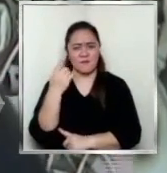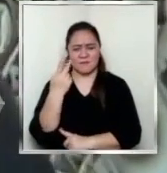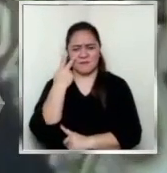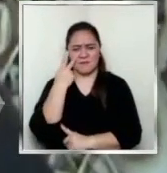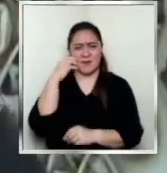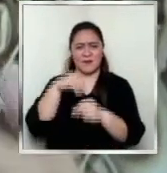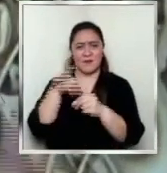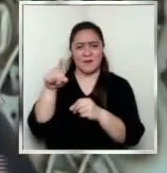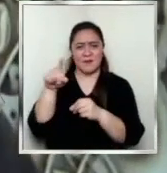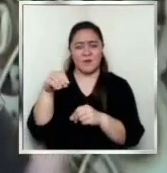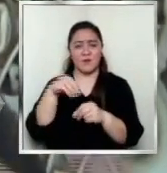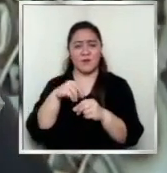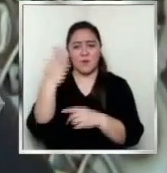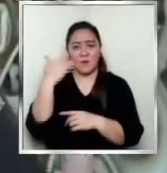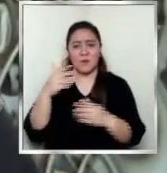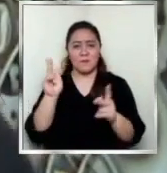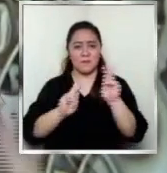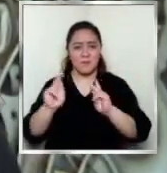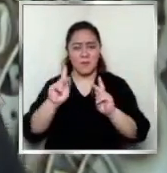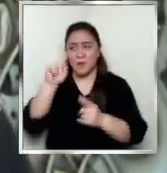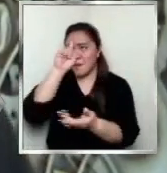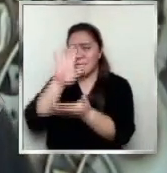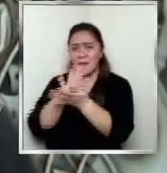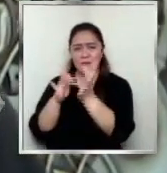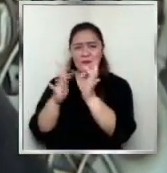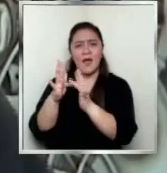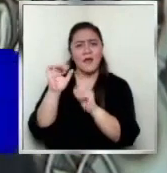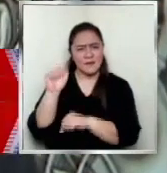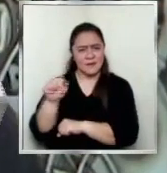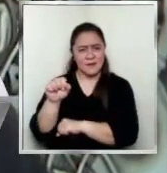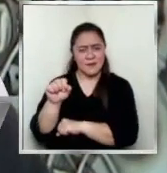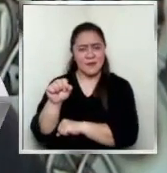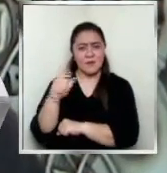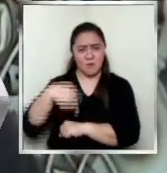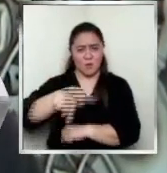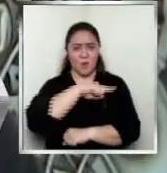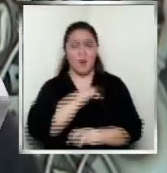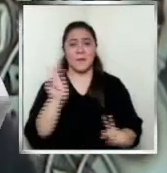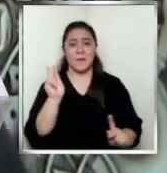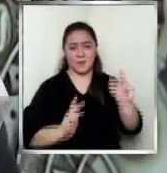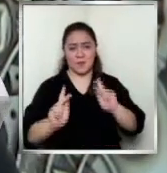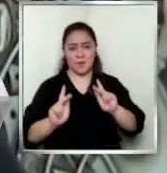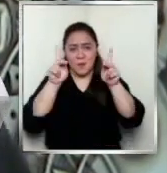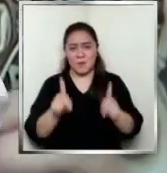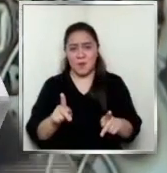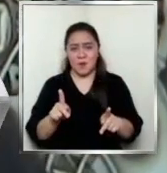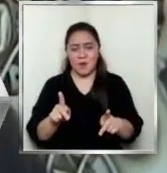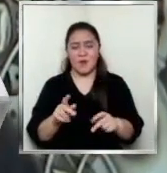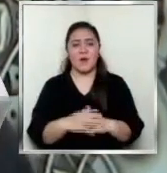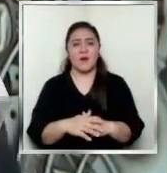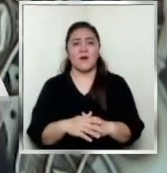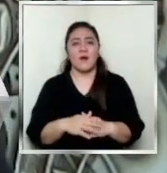in the human Jesus, diba? I believe in Jesus Christ, diba? Who also became human. And most likely, he laughed with his friends as well.